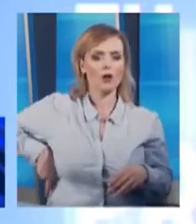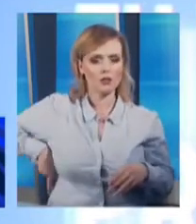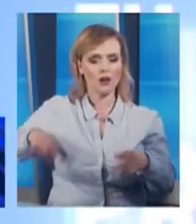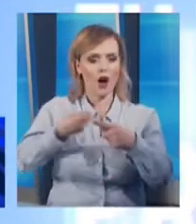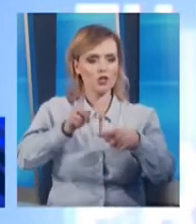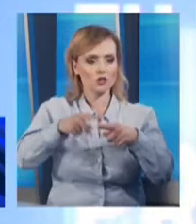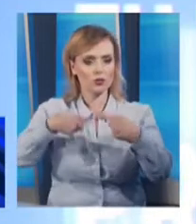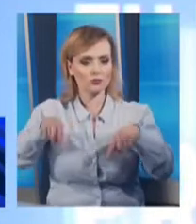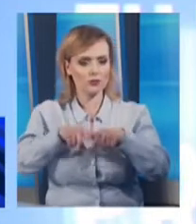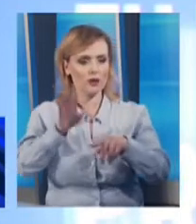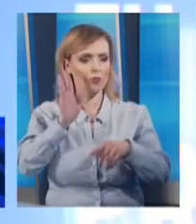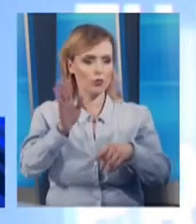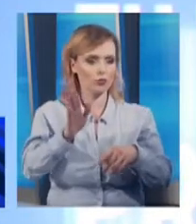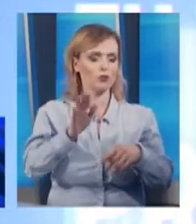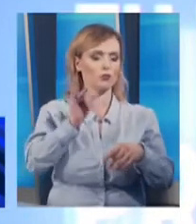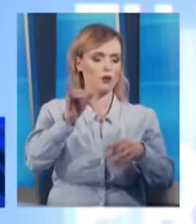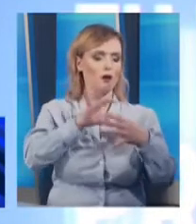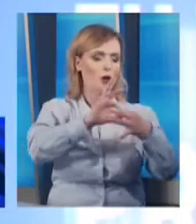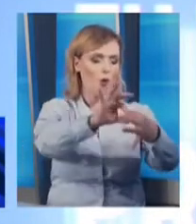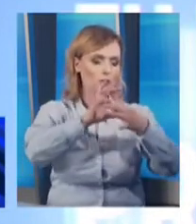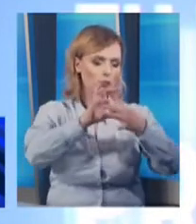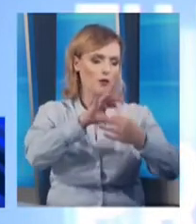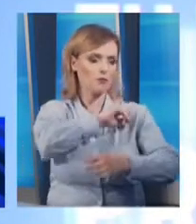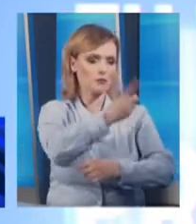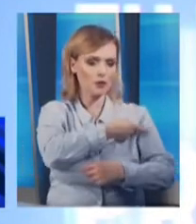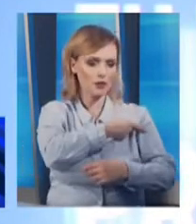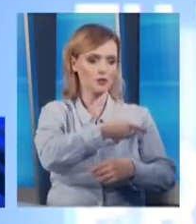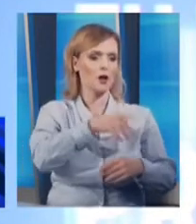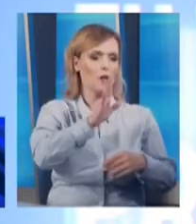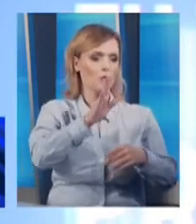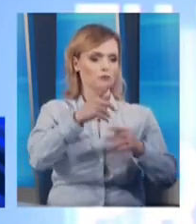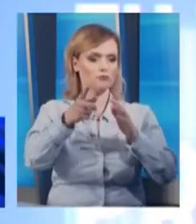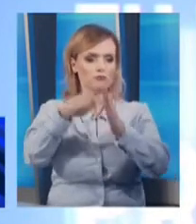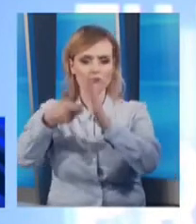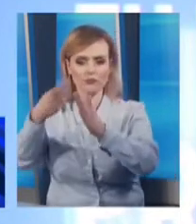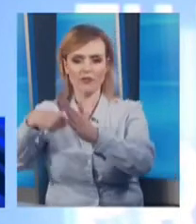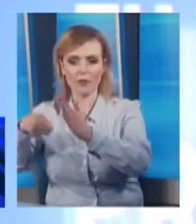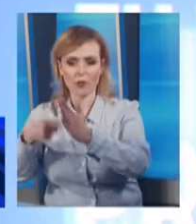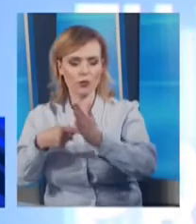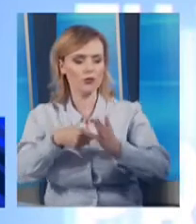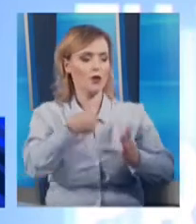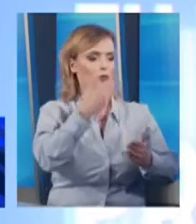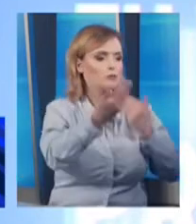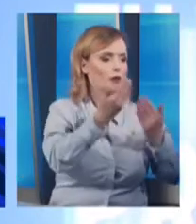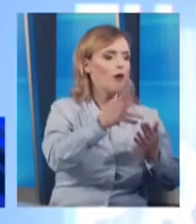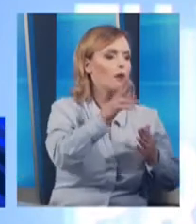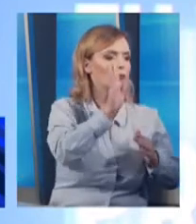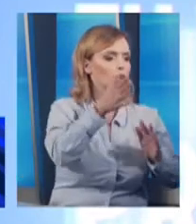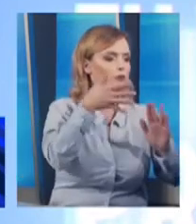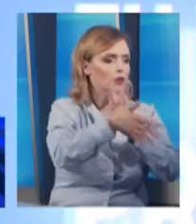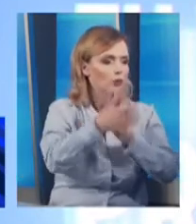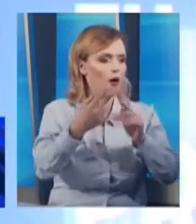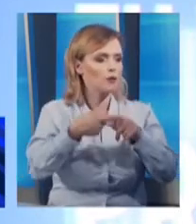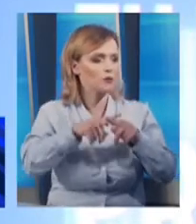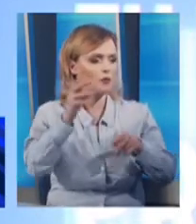o monitorizare strânsă a felului cum sunt valorificate și implementate aceste resurse foarte importante și vitale